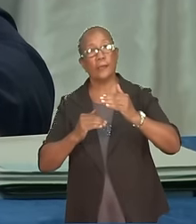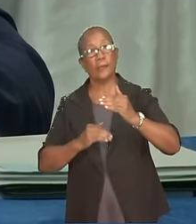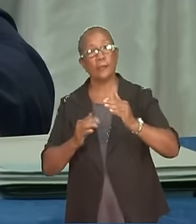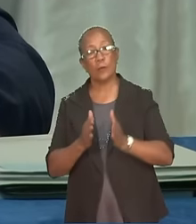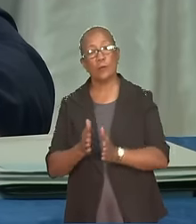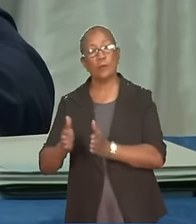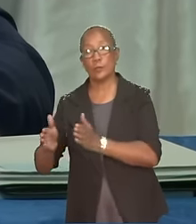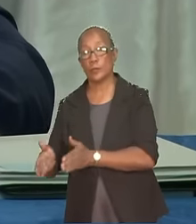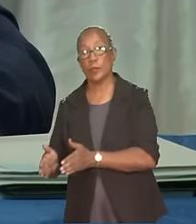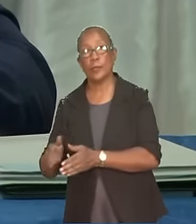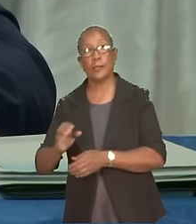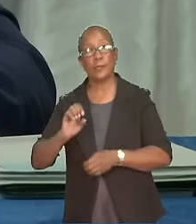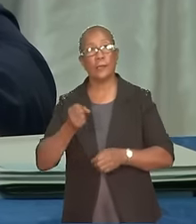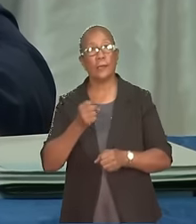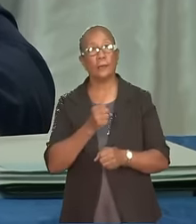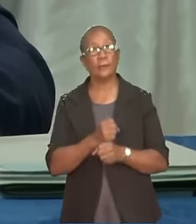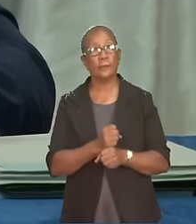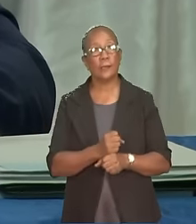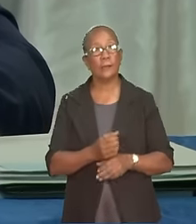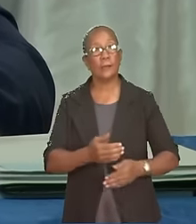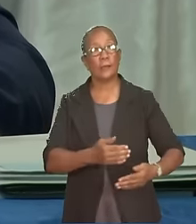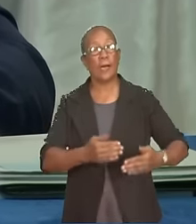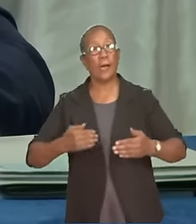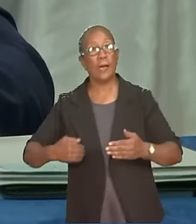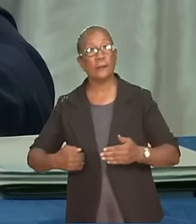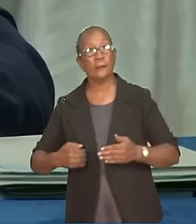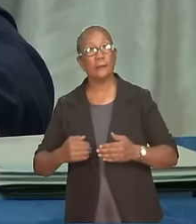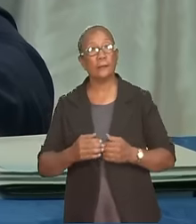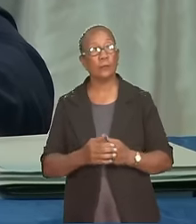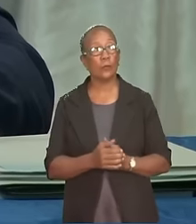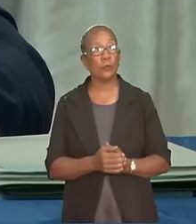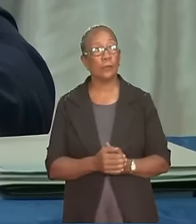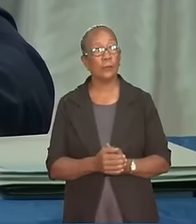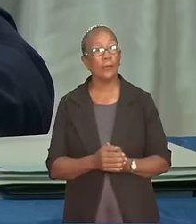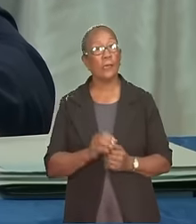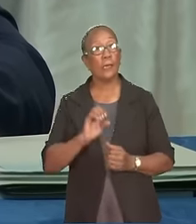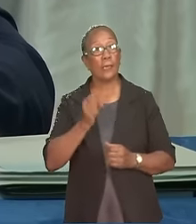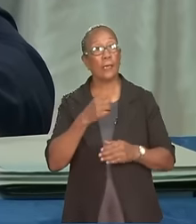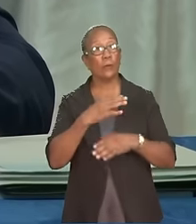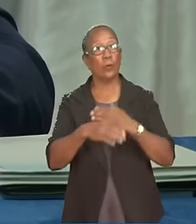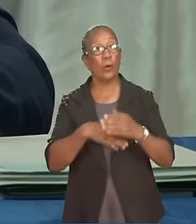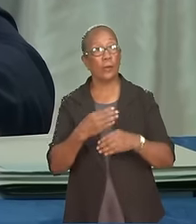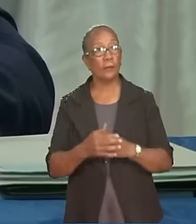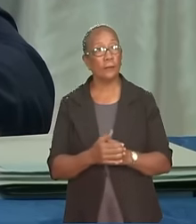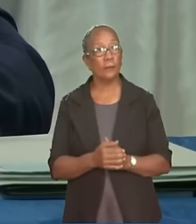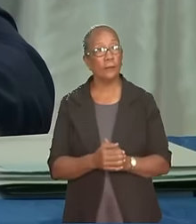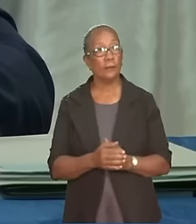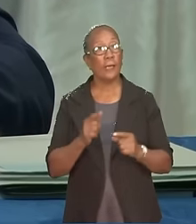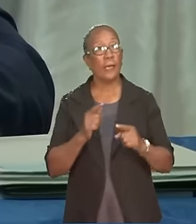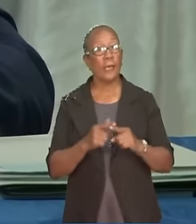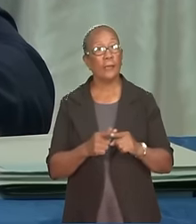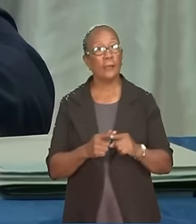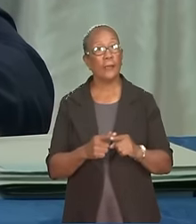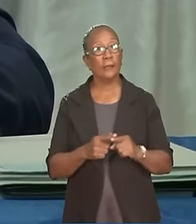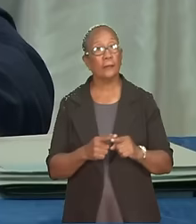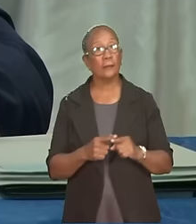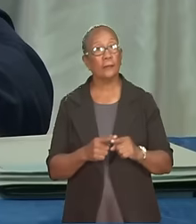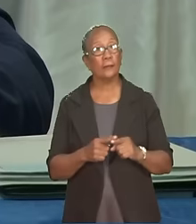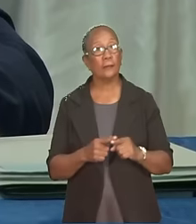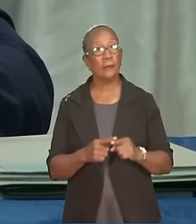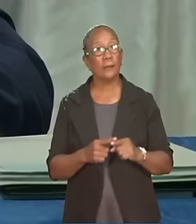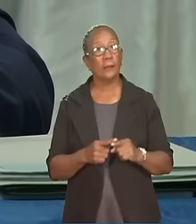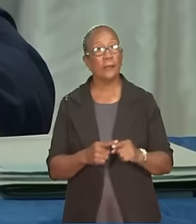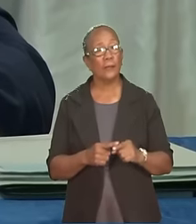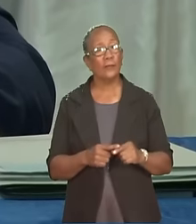zou kunnen plaatsvinden. Dat het meer naar achter geschoven zou kunnen worden. En dat heeft een beetje